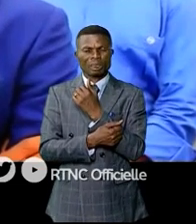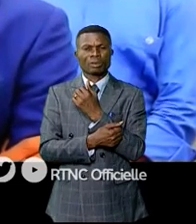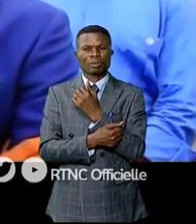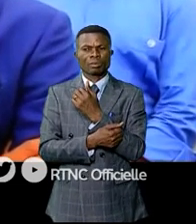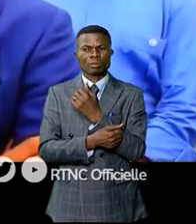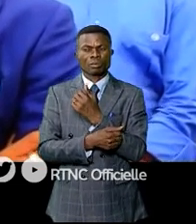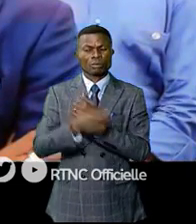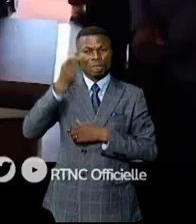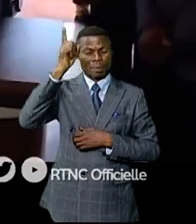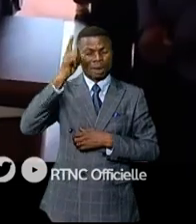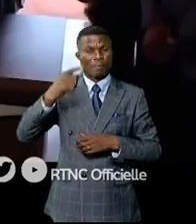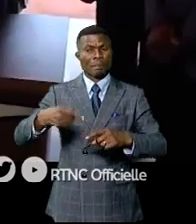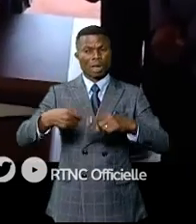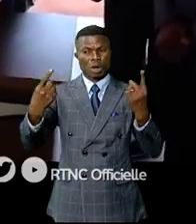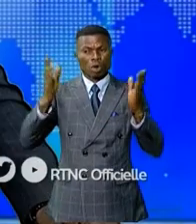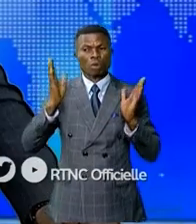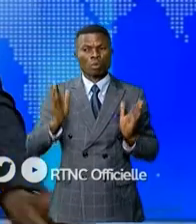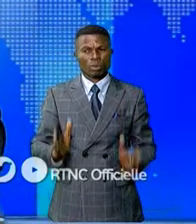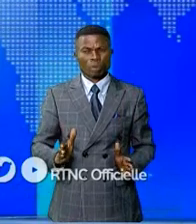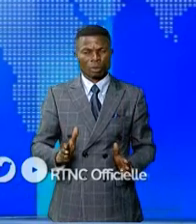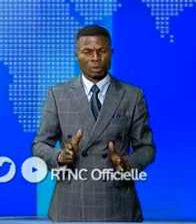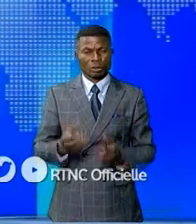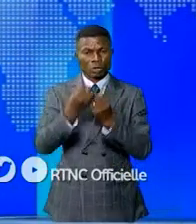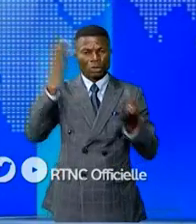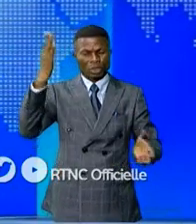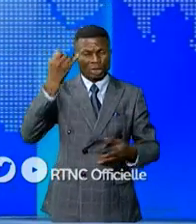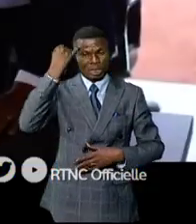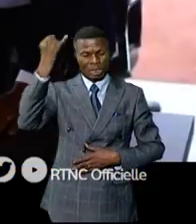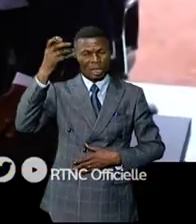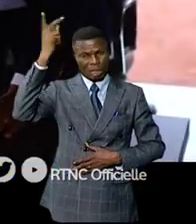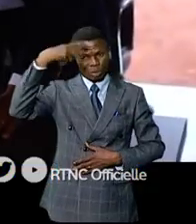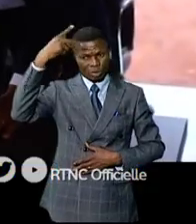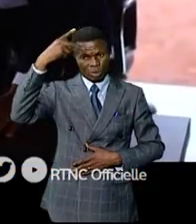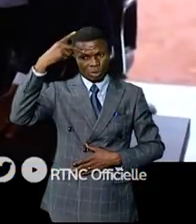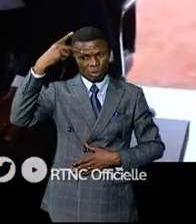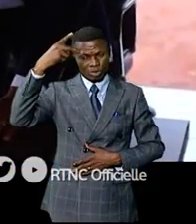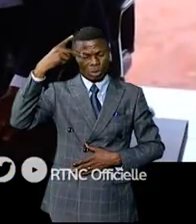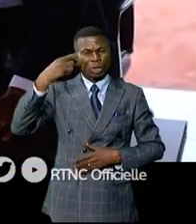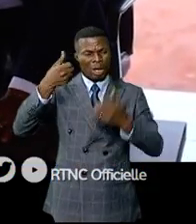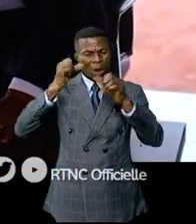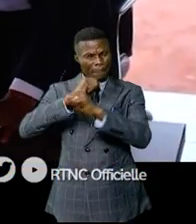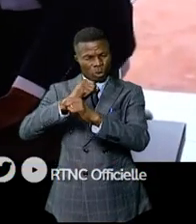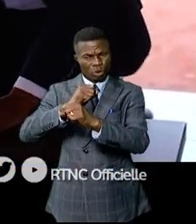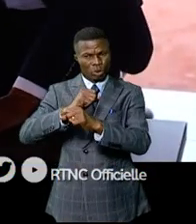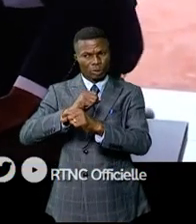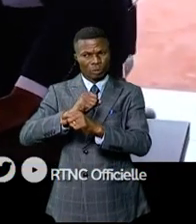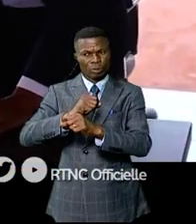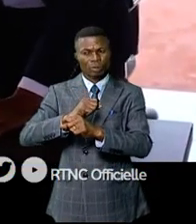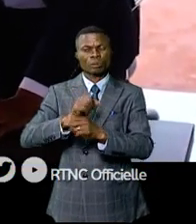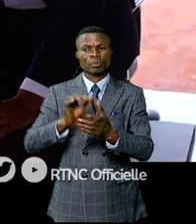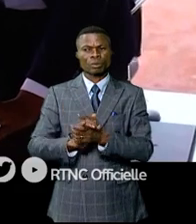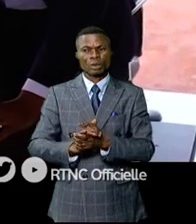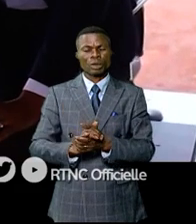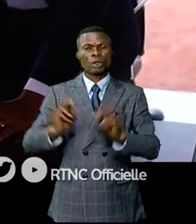C'était le premier opposant. L'immense héritage idéologique politique doit être pérennisé, a reconnu l'enfant terrible